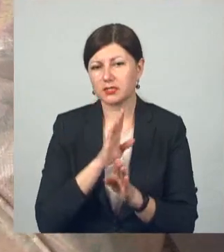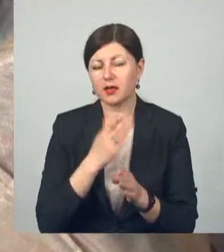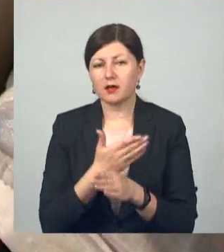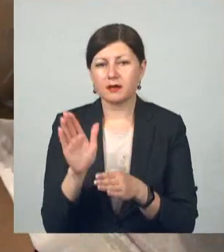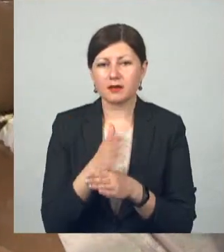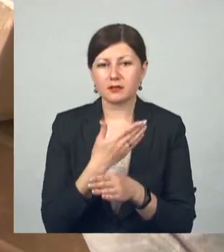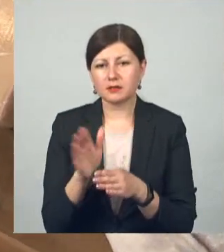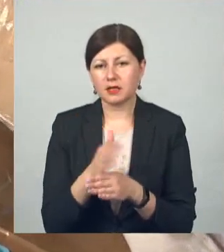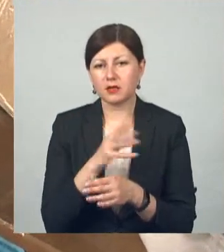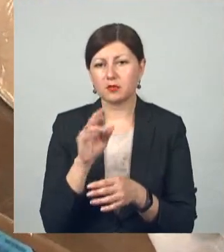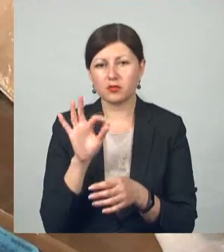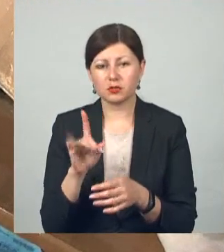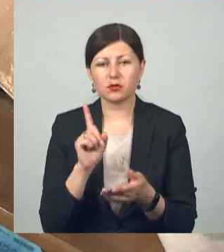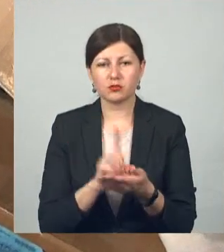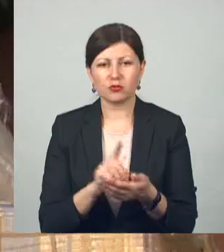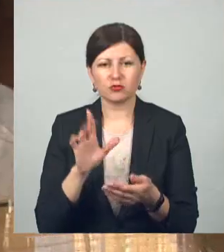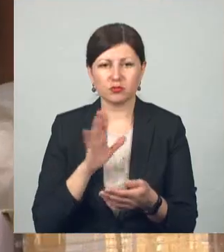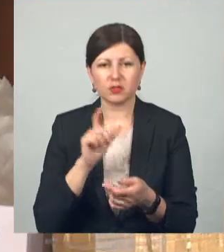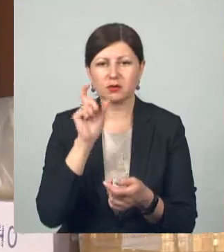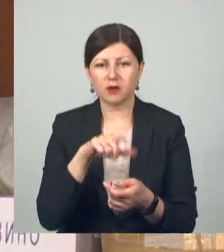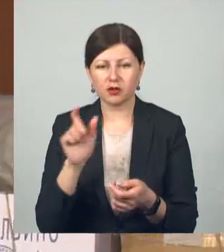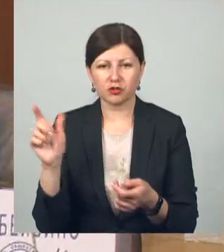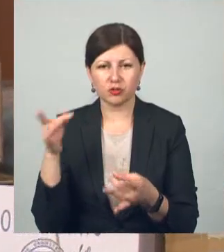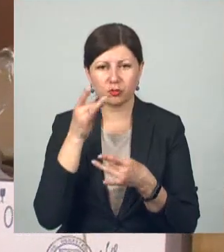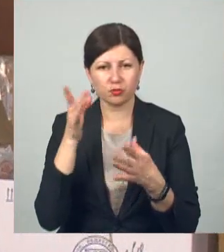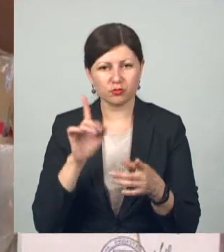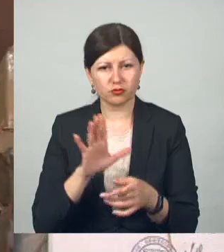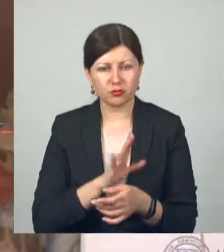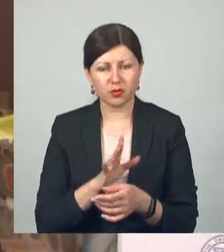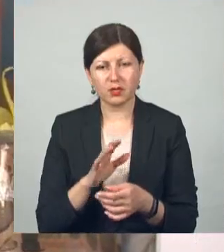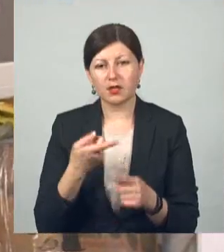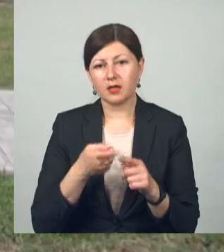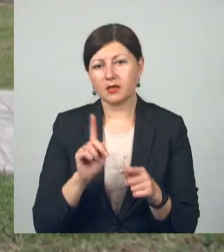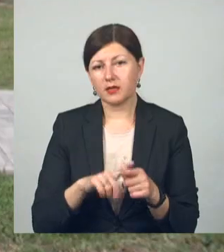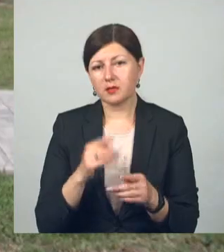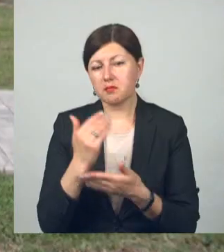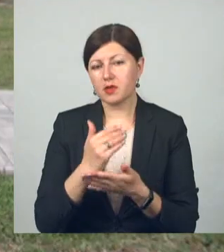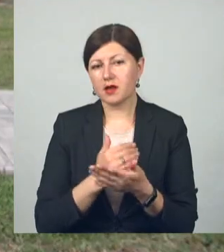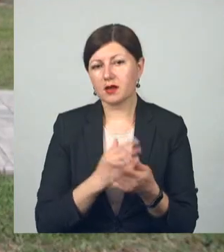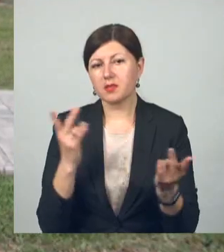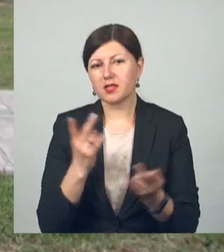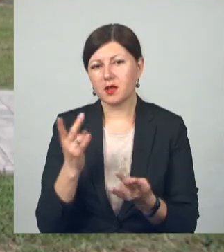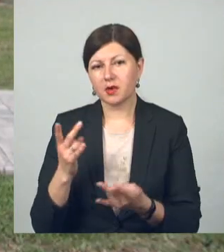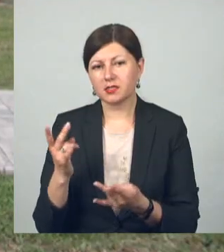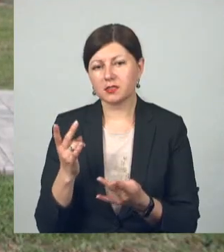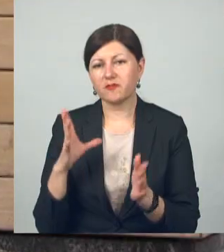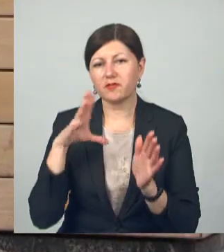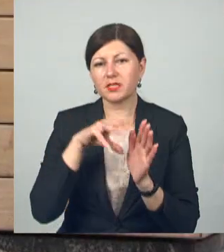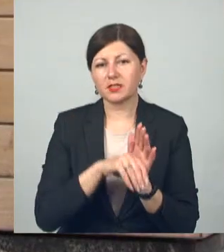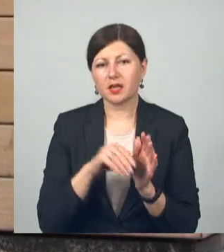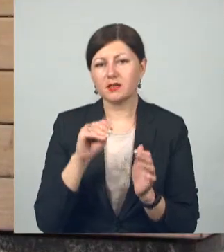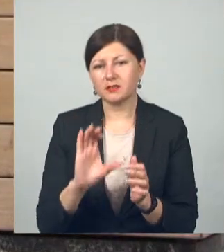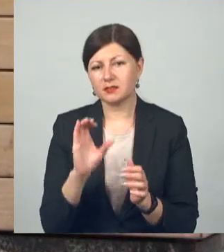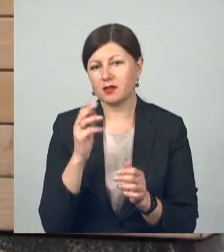Раздельный сбор мусора должен стать частью экологической культуры каждого человека. Соответствующие образовательные программы необходимо внедрять с дошкольных